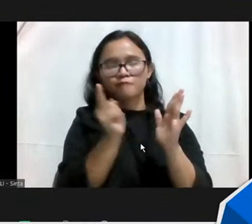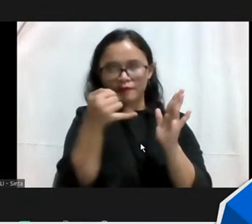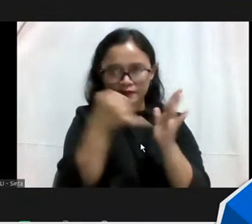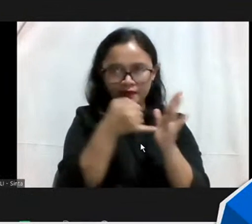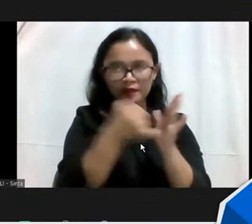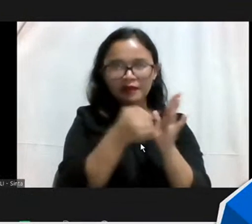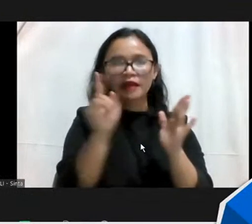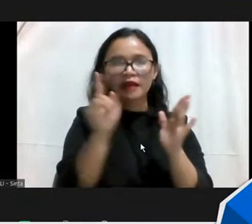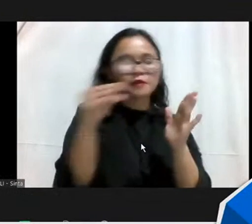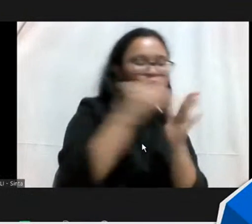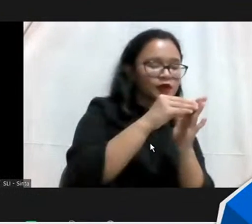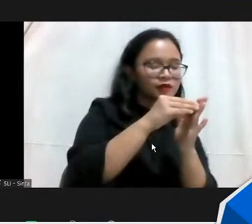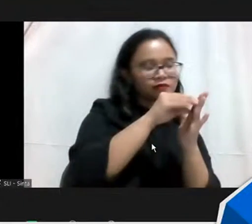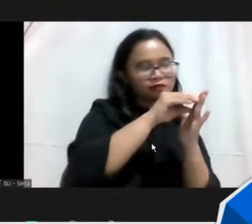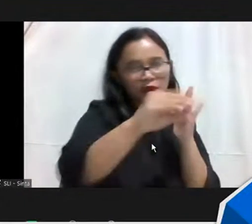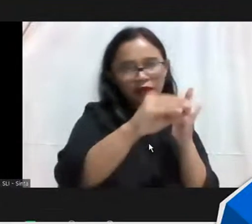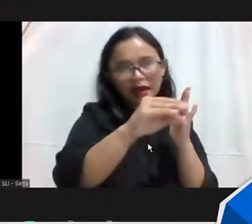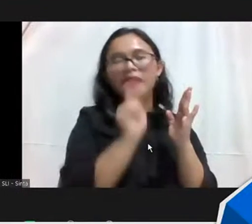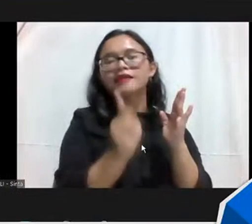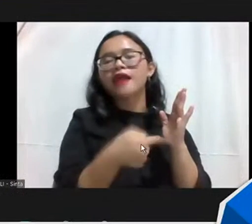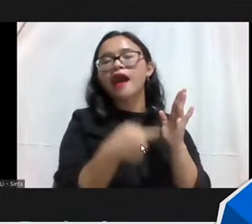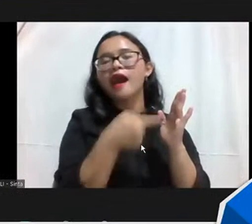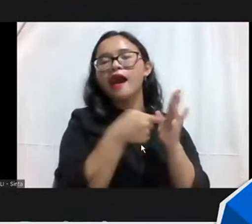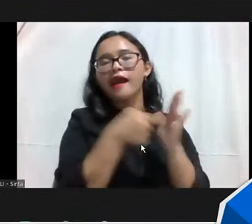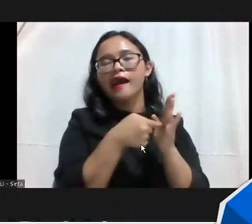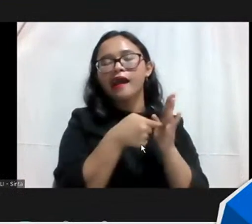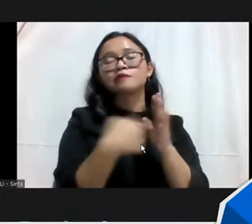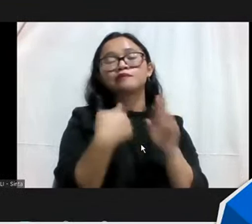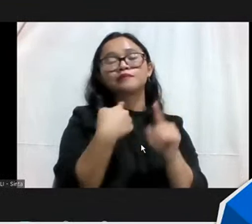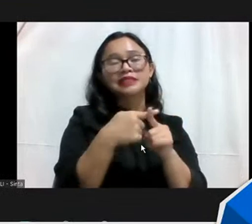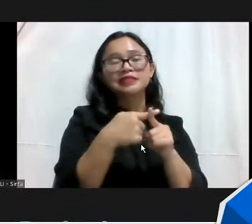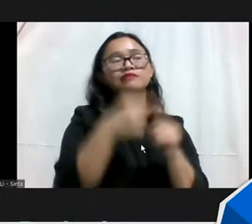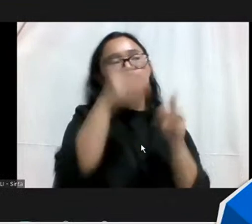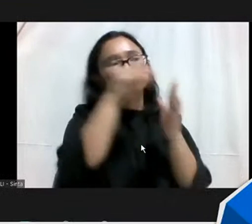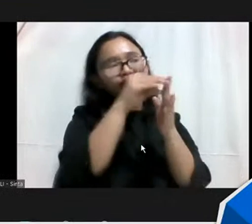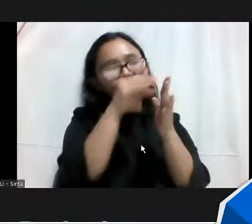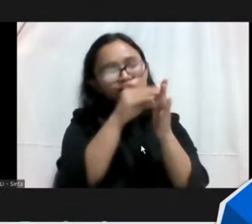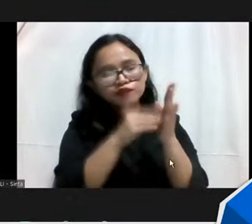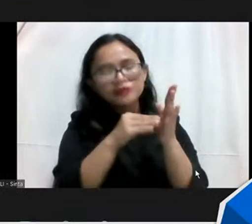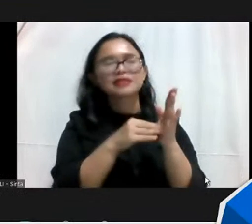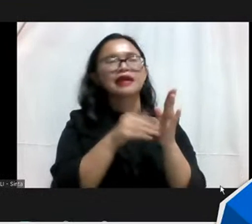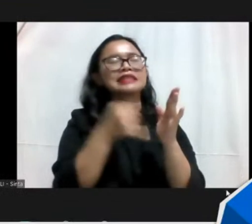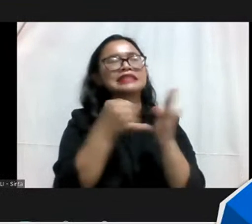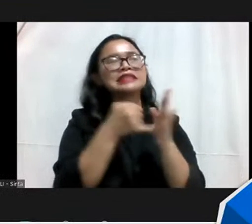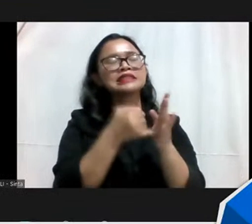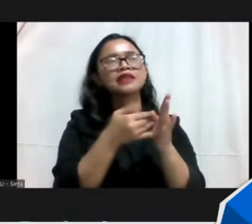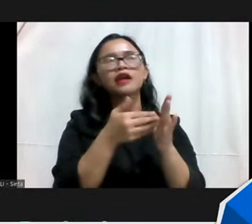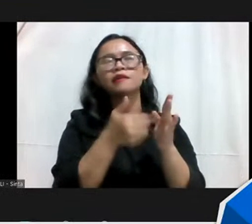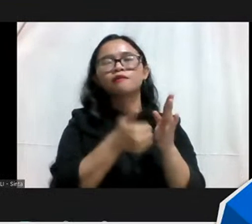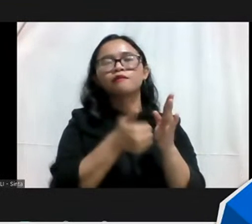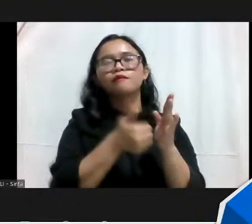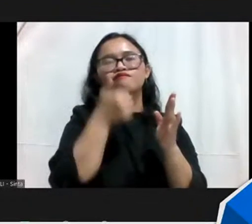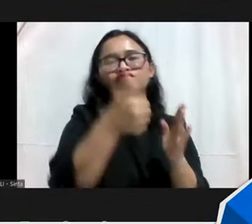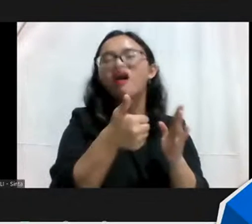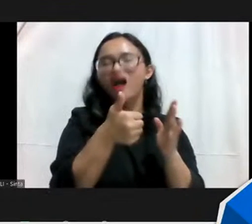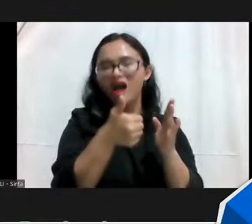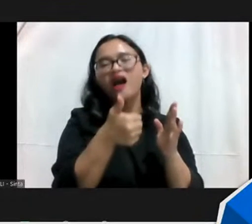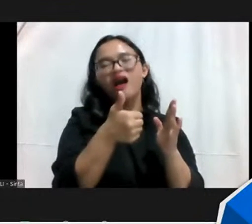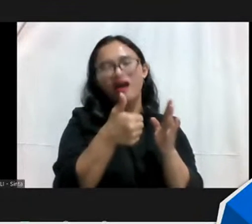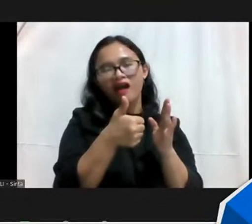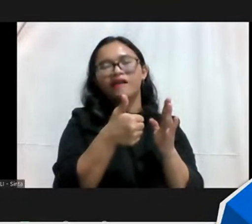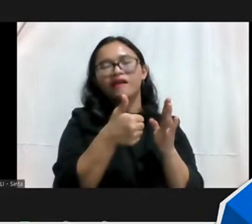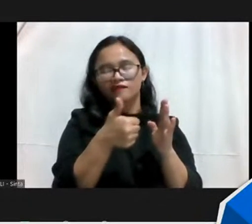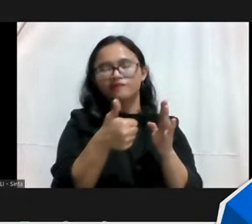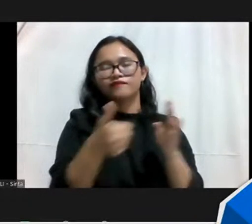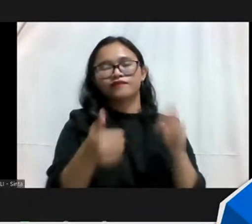lebih Eh bisa dibilang lebih maju lagi Eh ini adalah multi platform multipihak